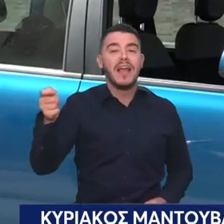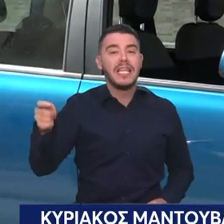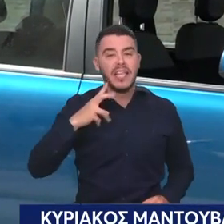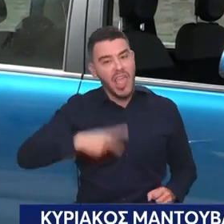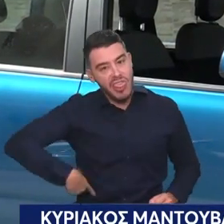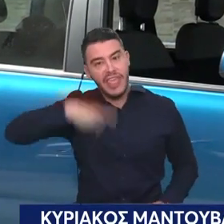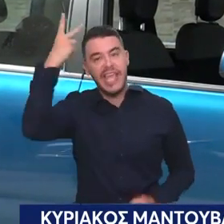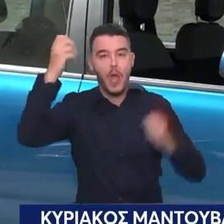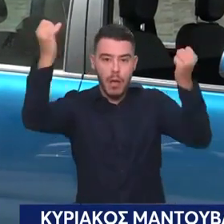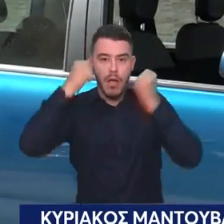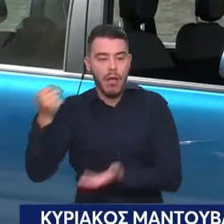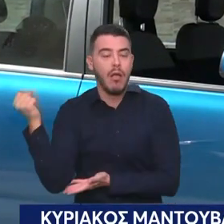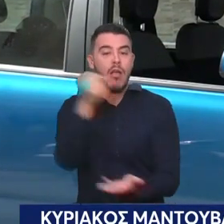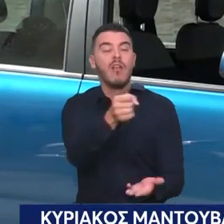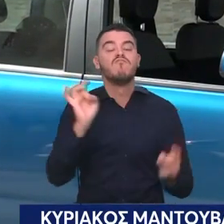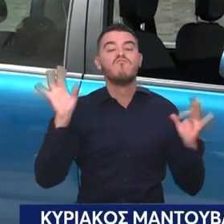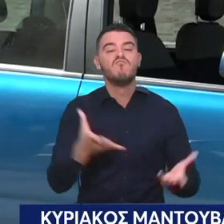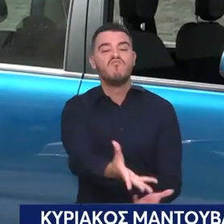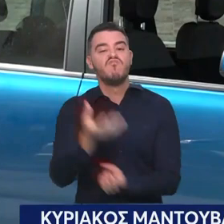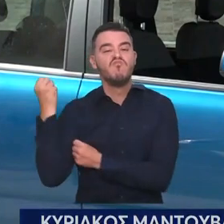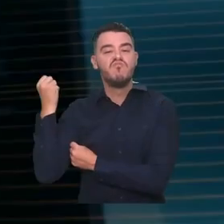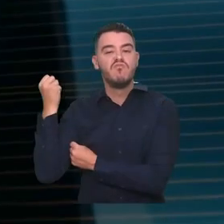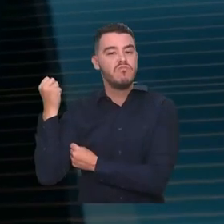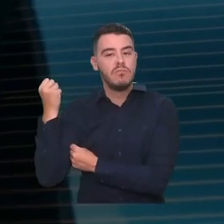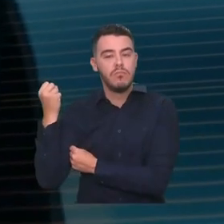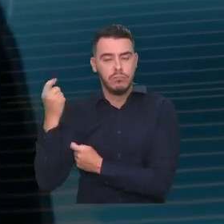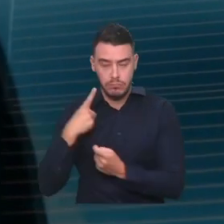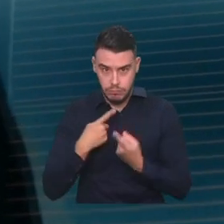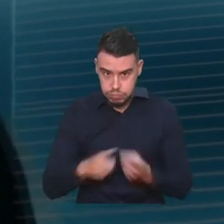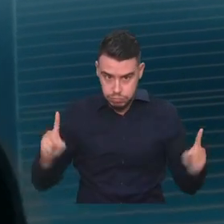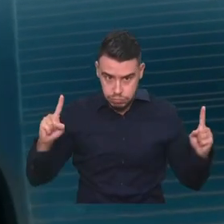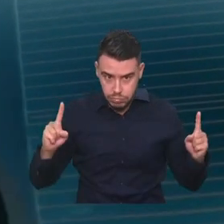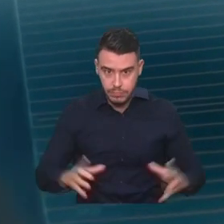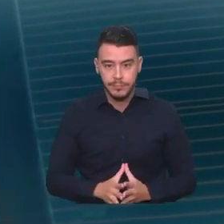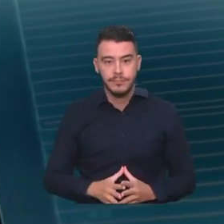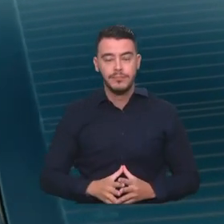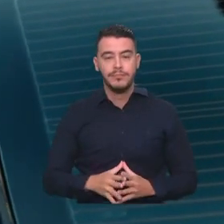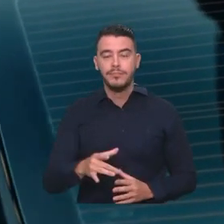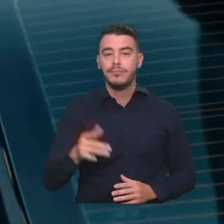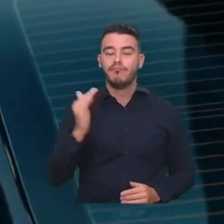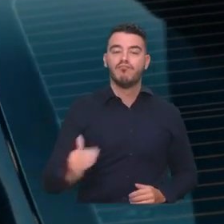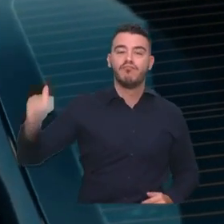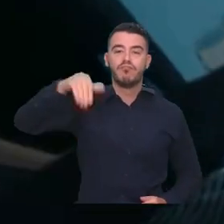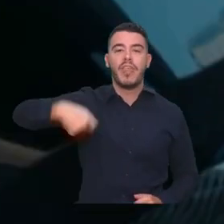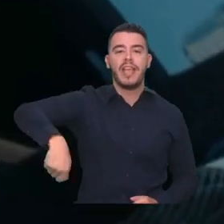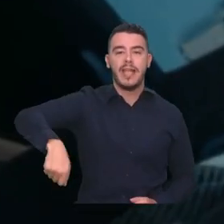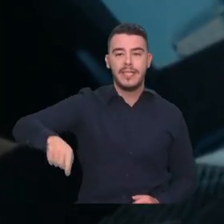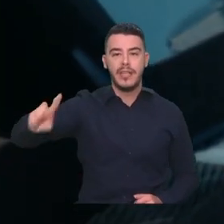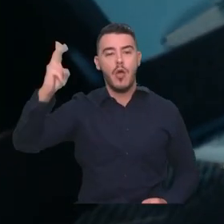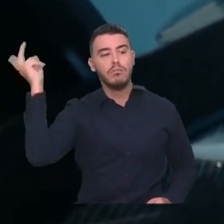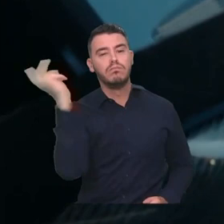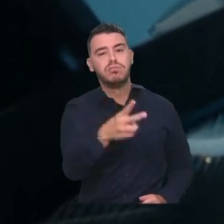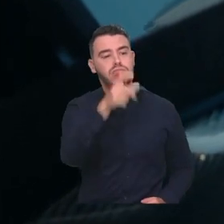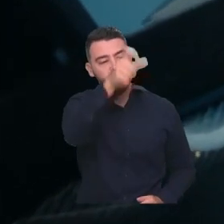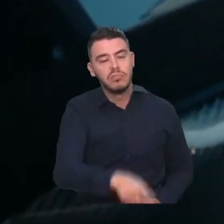ιδιοκτήτη, όπως έγινε και με τη δικαστική απόφαση που έγινε γνωστή. Όπως μας λέει ο οδηγός, το ανώτατο δικαστήριο του καταλόγησε βαριά αμέλεια